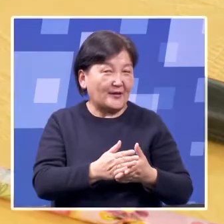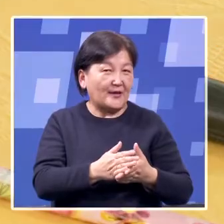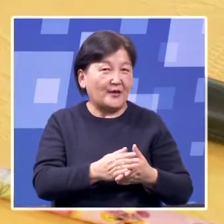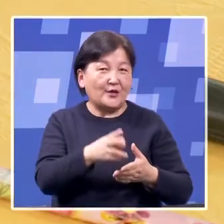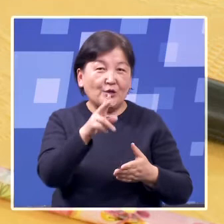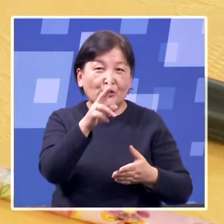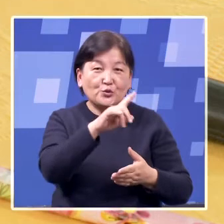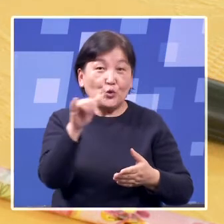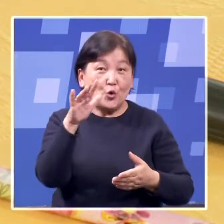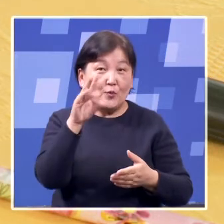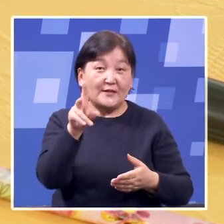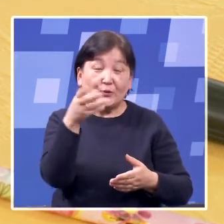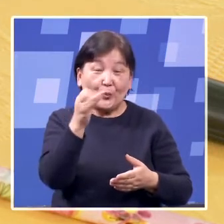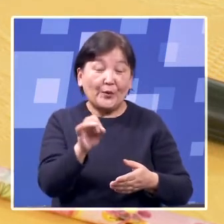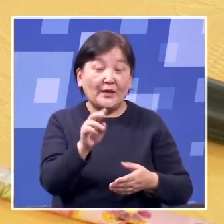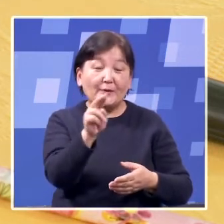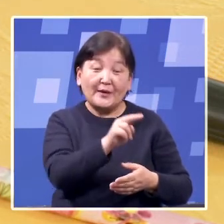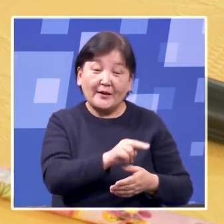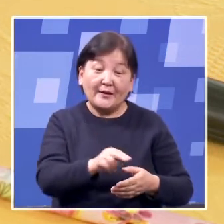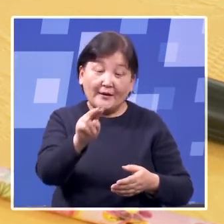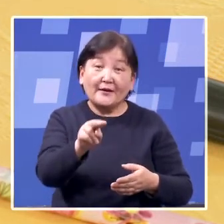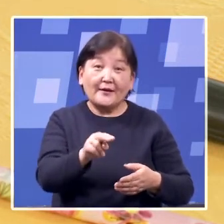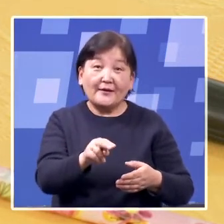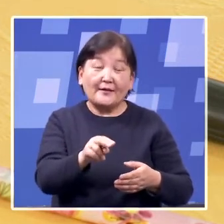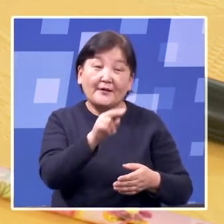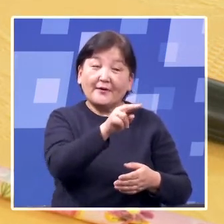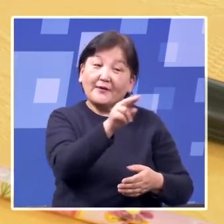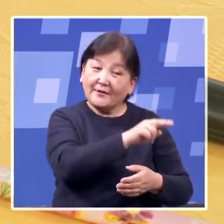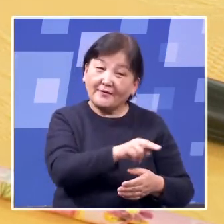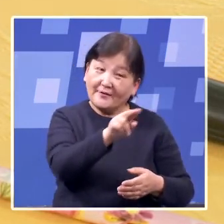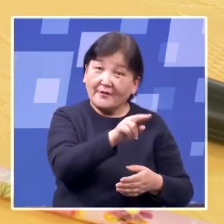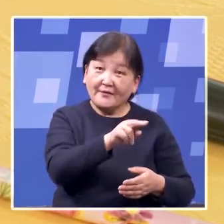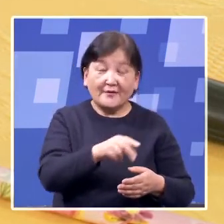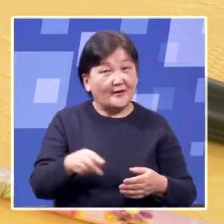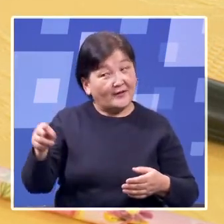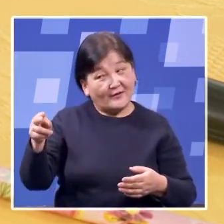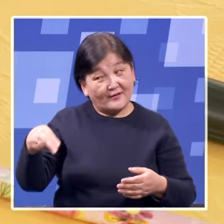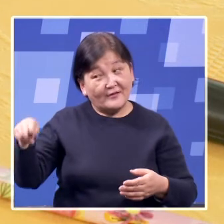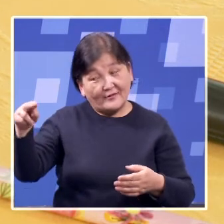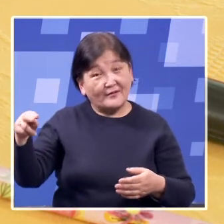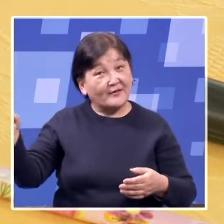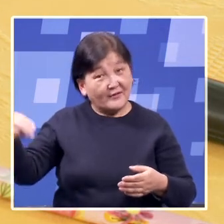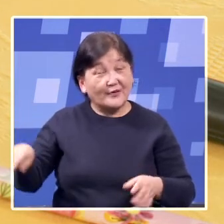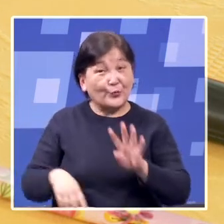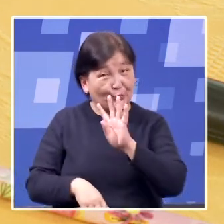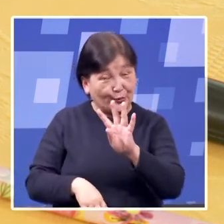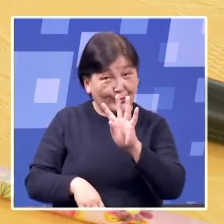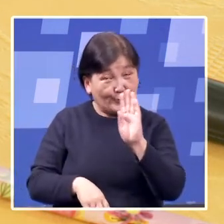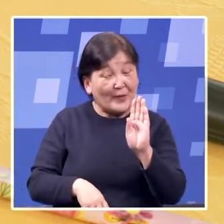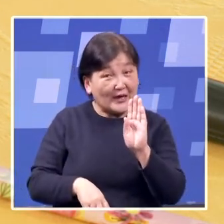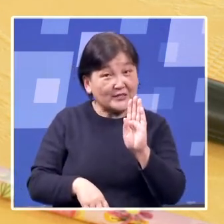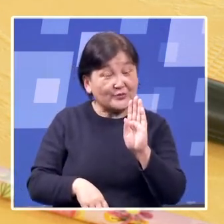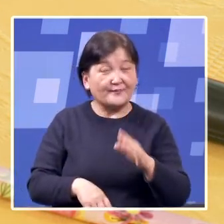За урд хоёр хөлийг зурлаа. Нэг хоёр. Хойд хоёр хөлийн зурыг.